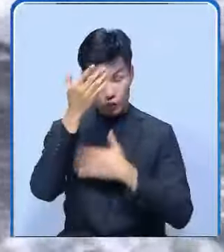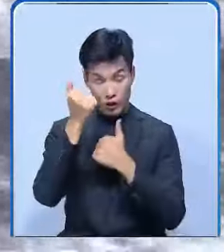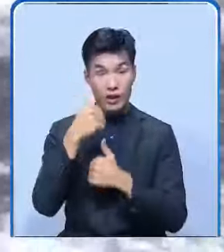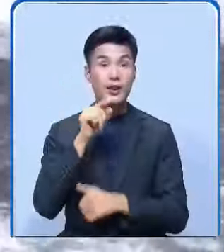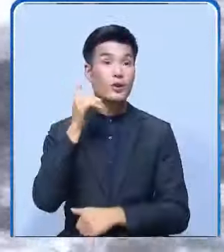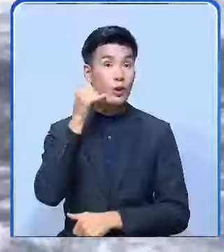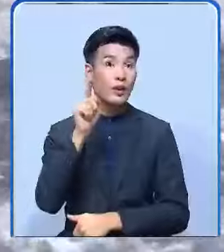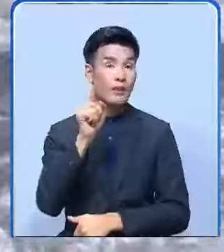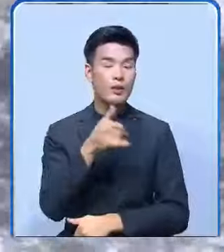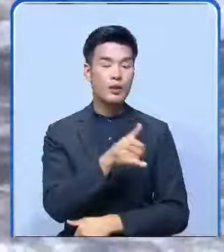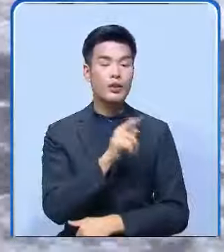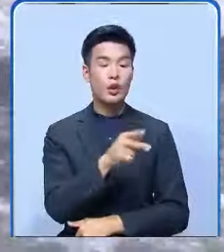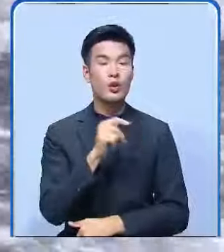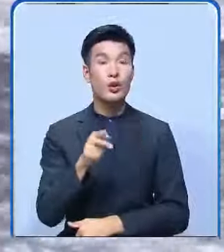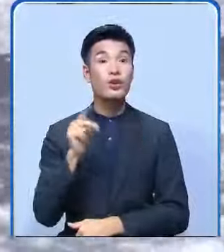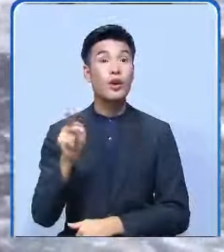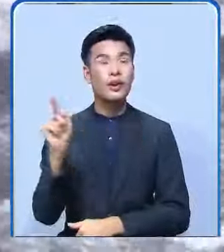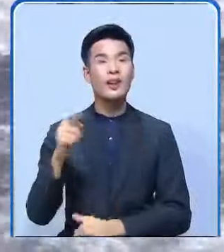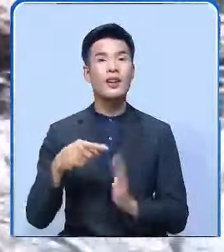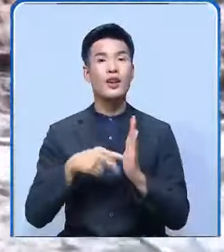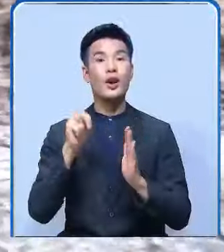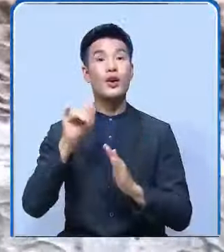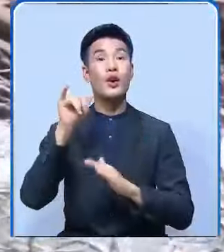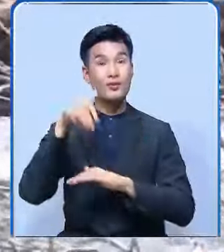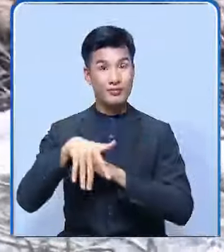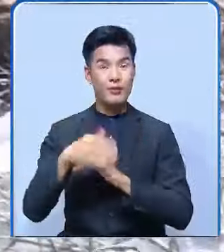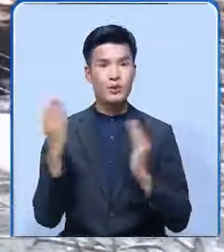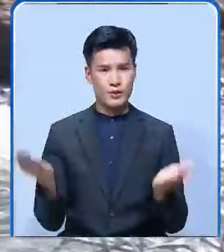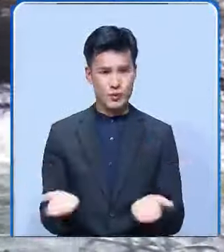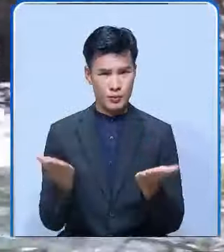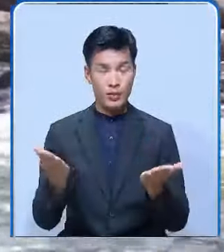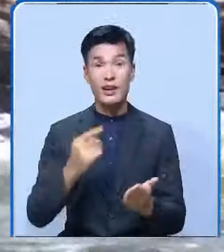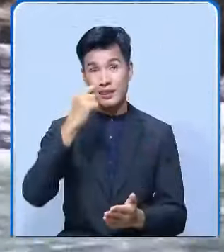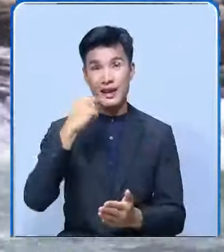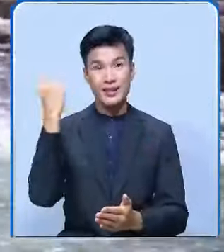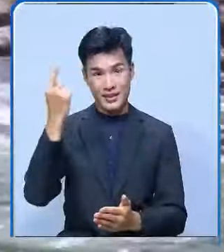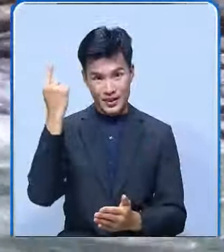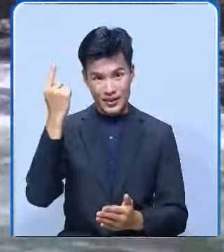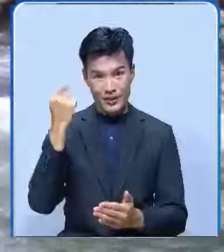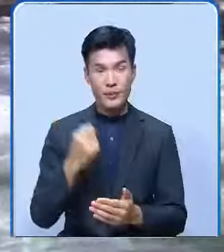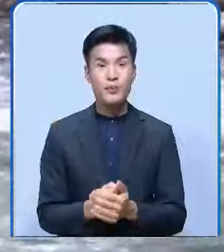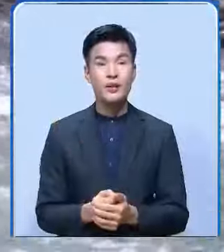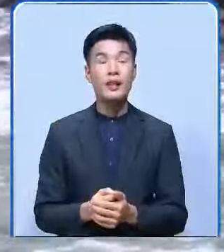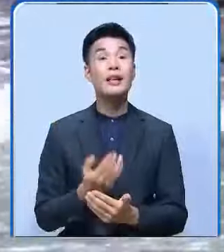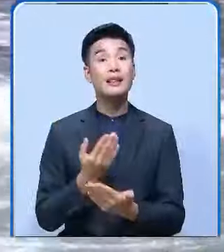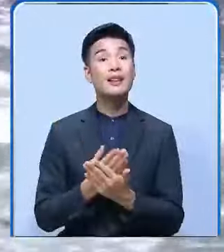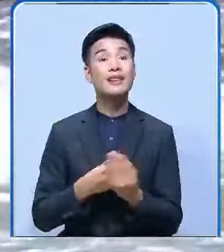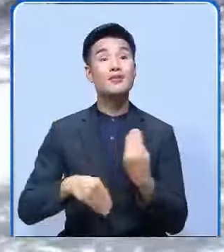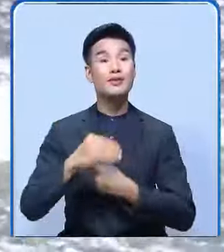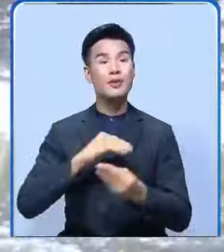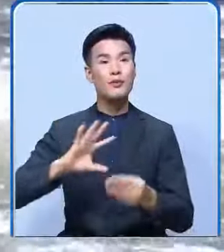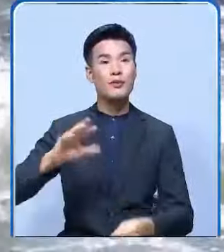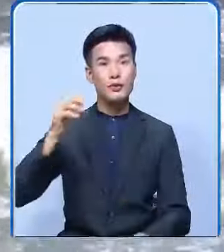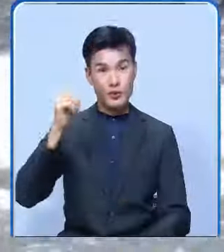ที่ททสำนักงานนครนายกนะคะ รณรงค์ให้เที่ยวในประเทศกันนะคะก็จะได้ช่วยให้เศรษฐกิจเนี่ยดีขึ้น